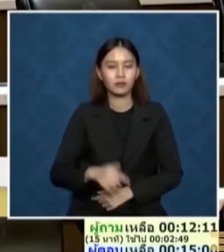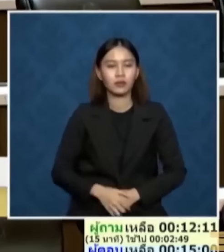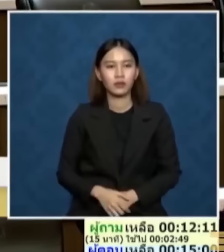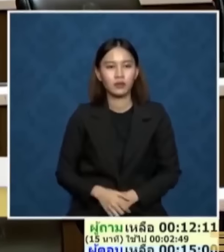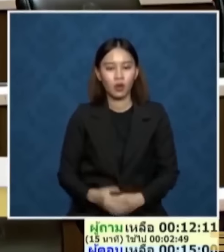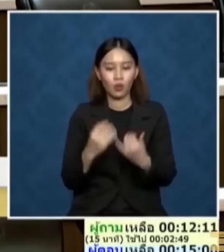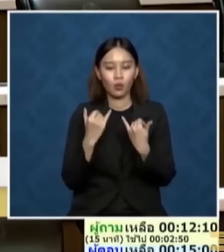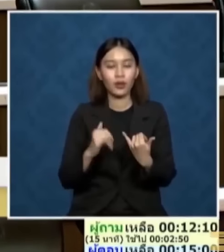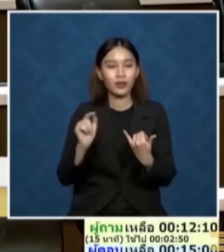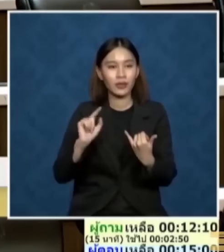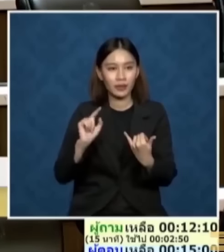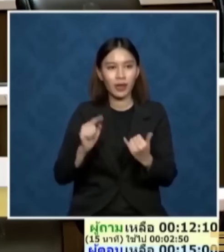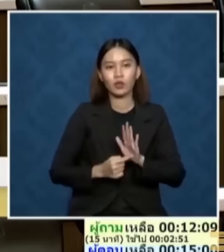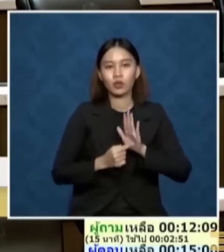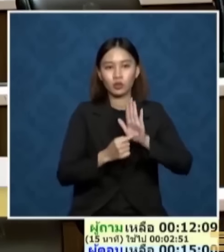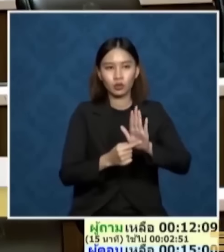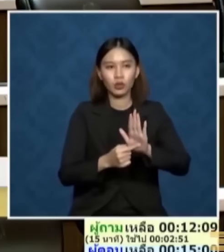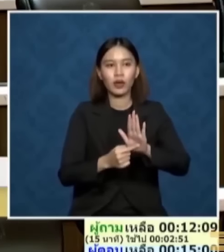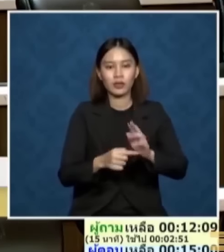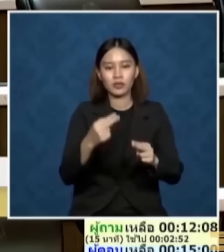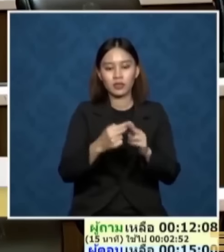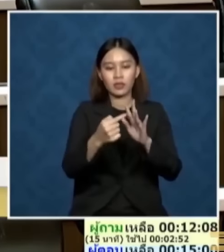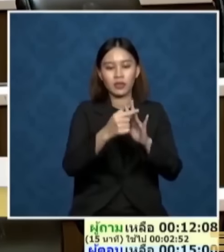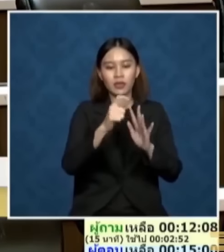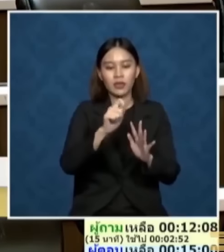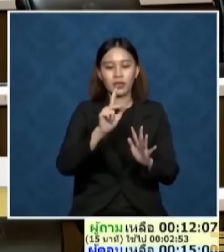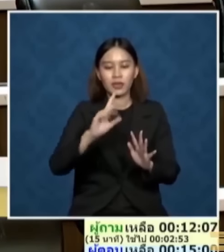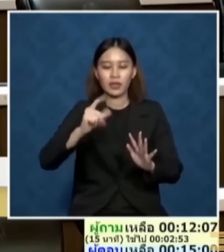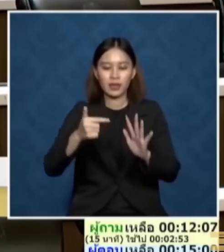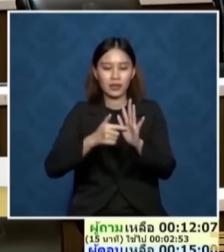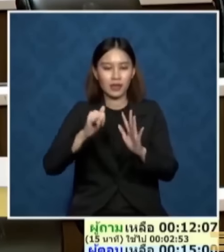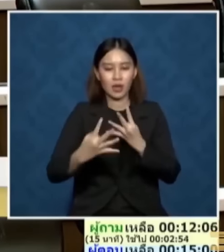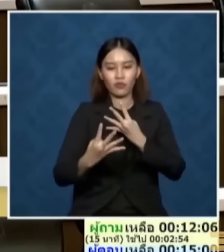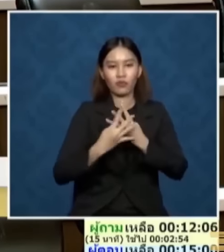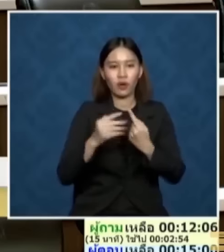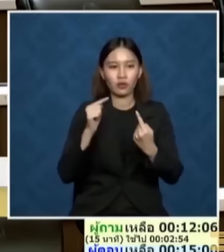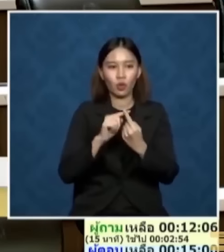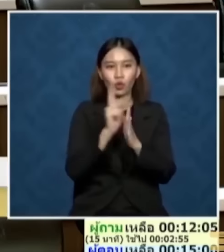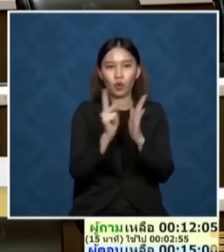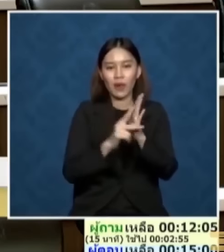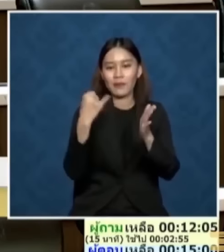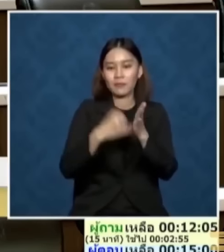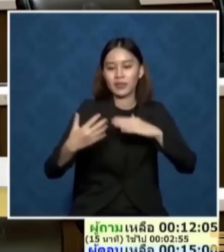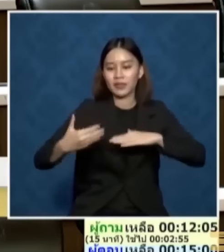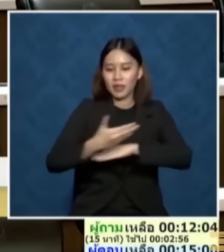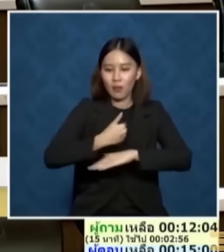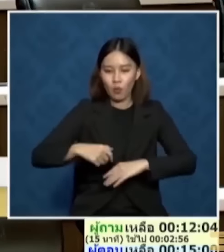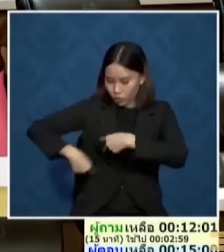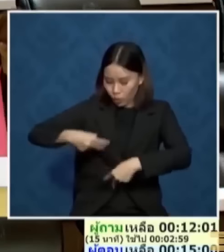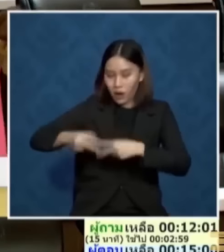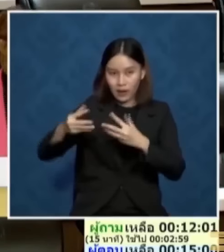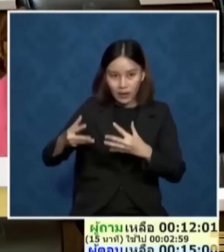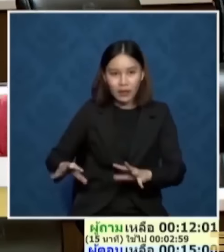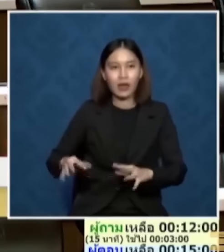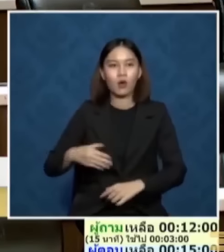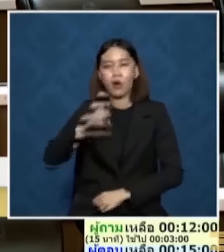ณวันนี้ค่ะดิฉันขอยกกรณีตัวอย่างของคุณเอกชัยหงกังวานผู้ต้องขังในคดีทางการเมืองที่ตรวจพบฝีที่ตับโด